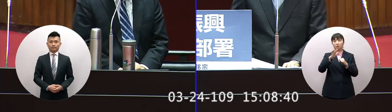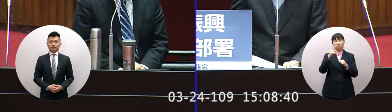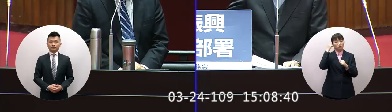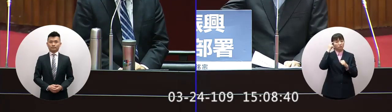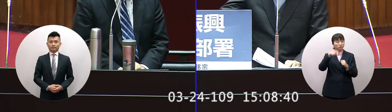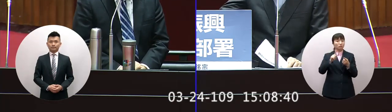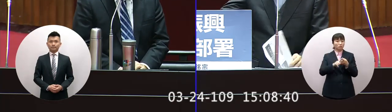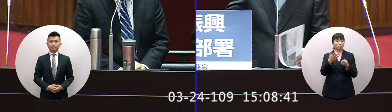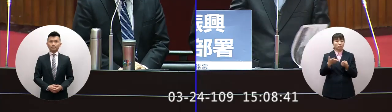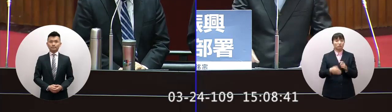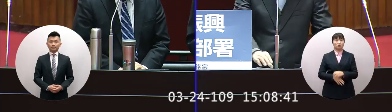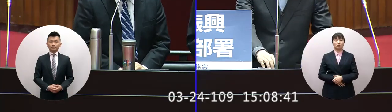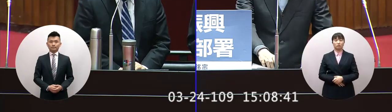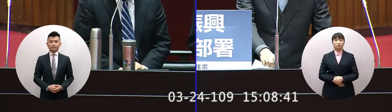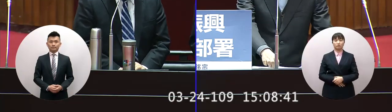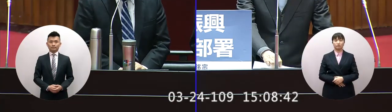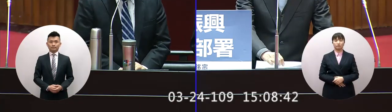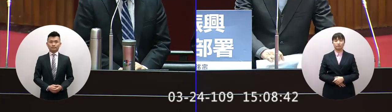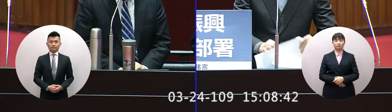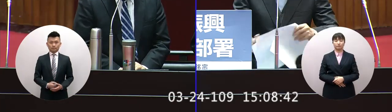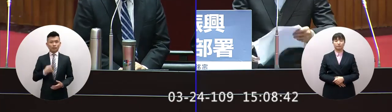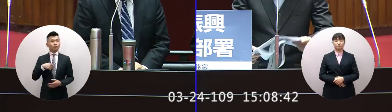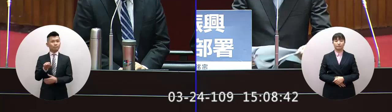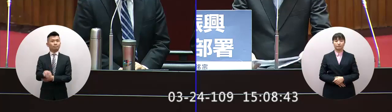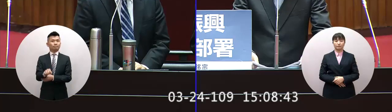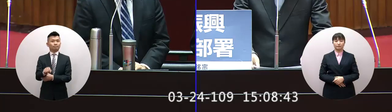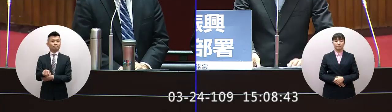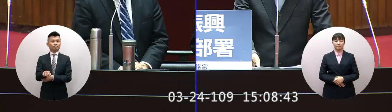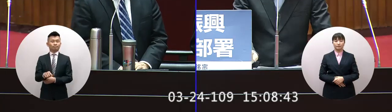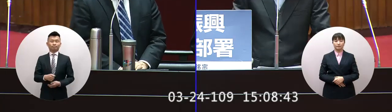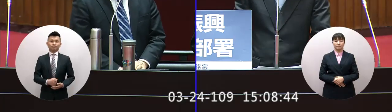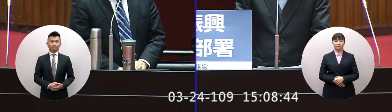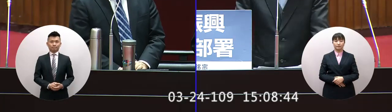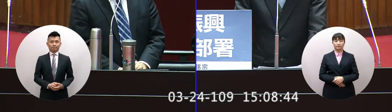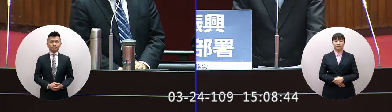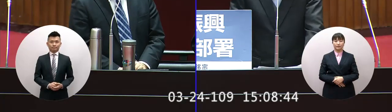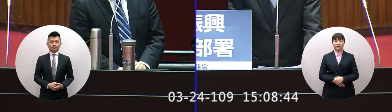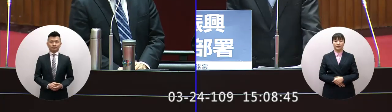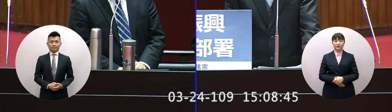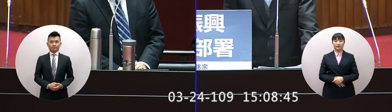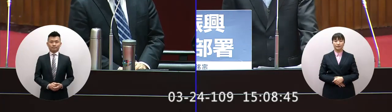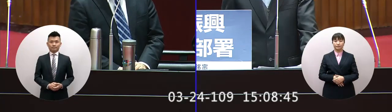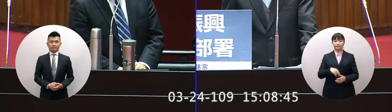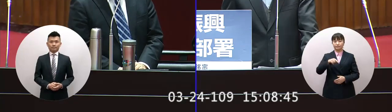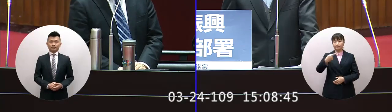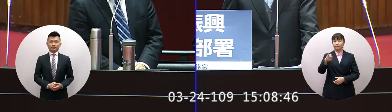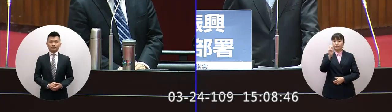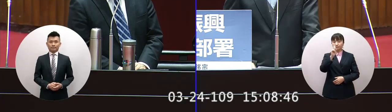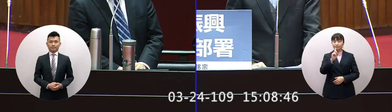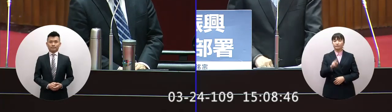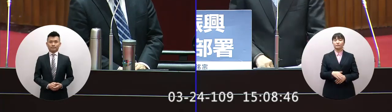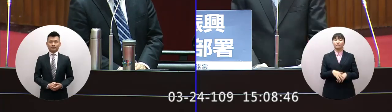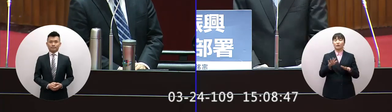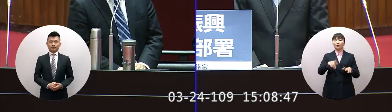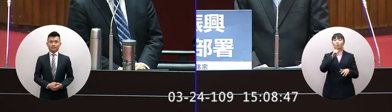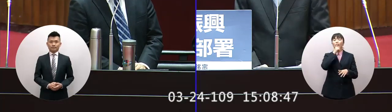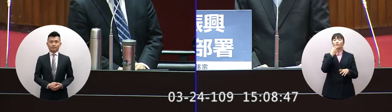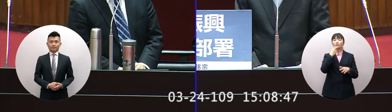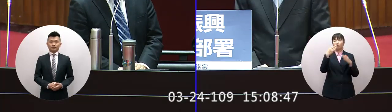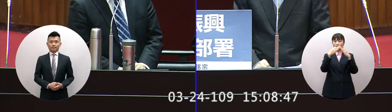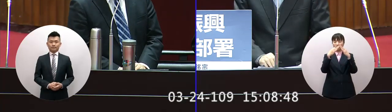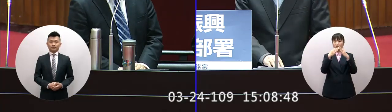法院长赞不赞成？ 同意。 好，接着我们来看看，这个是央